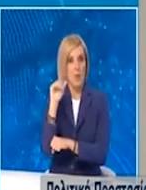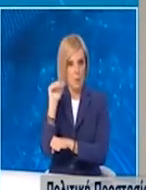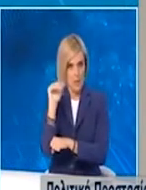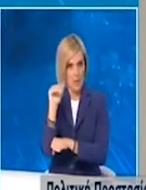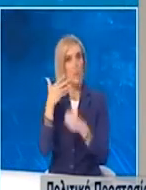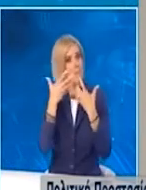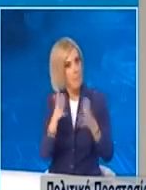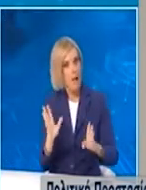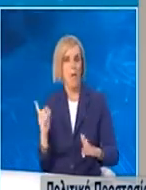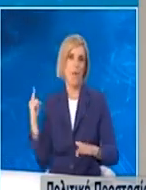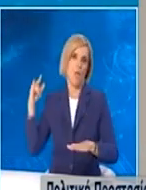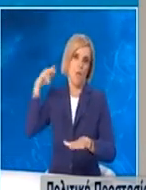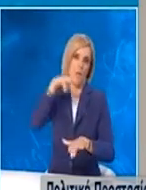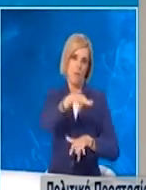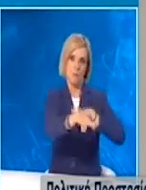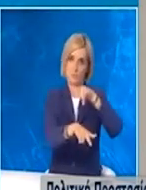της χώρας